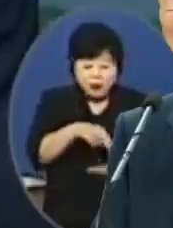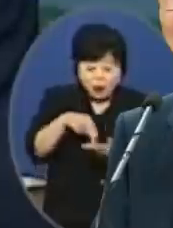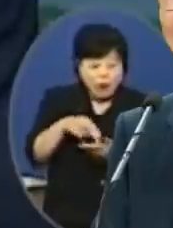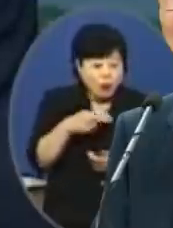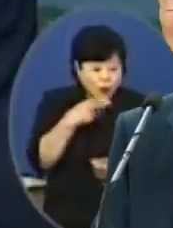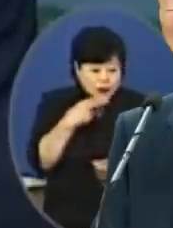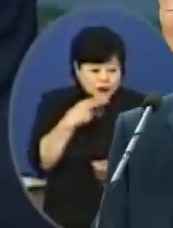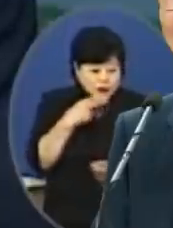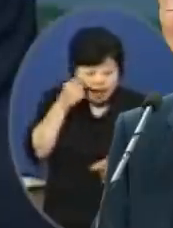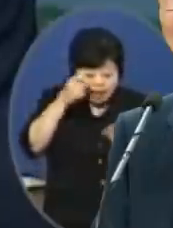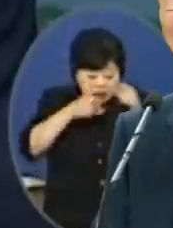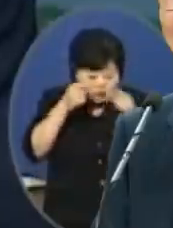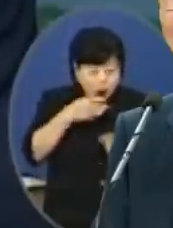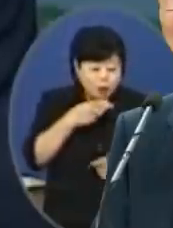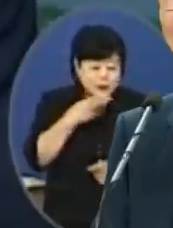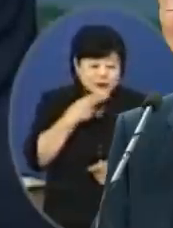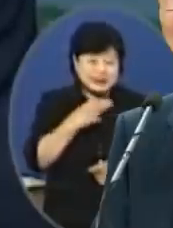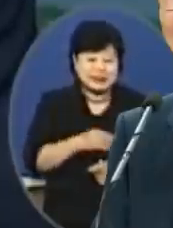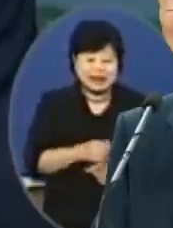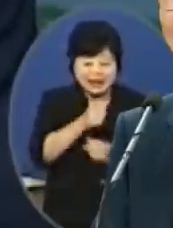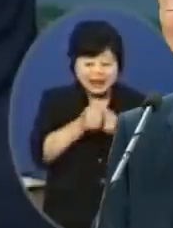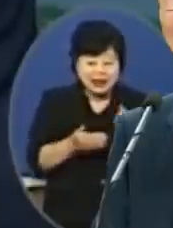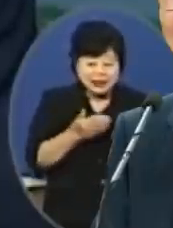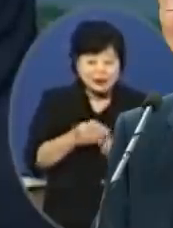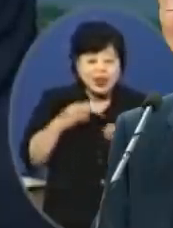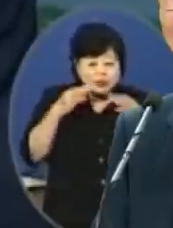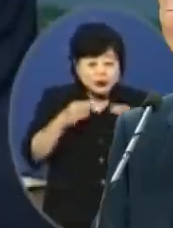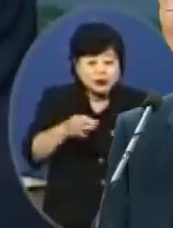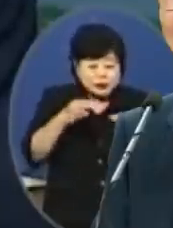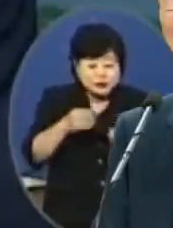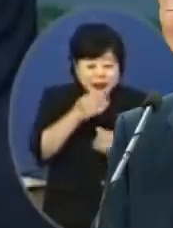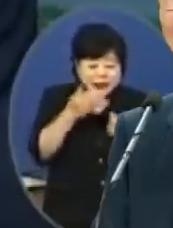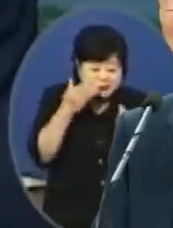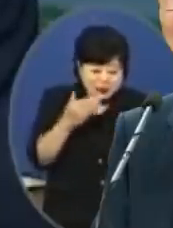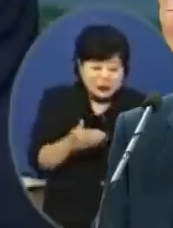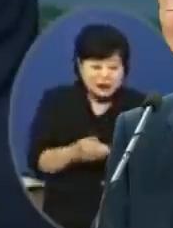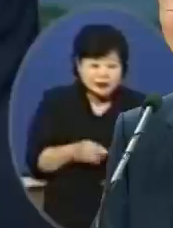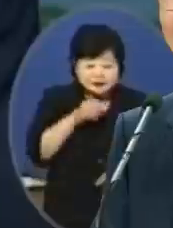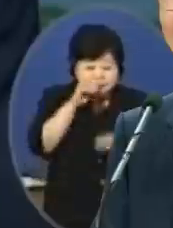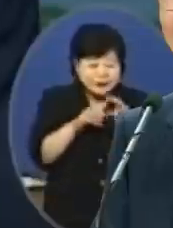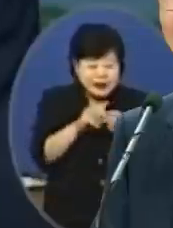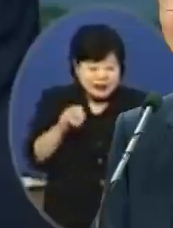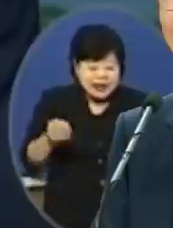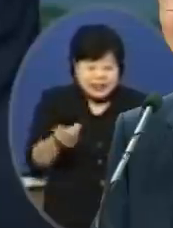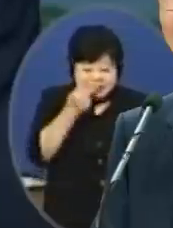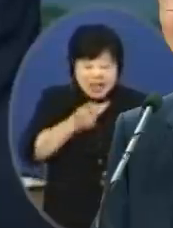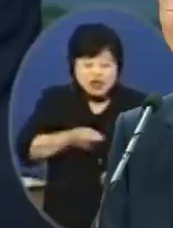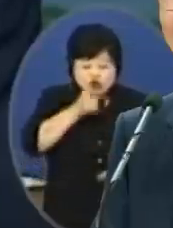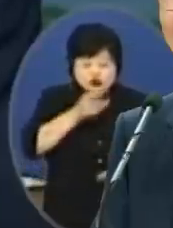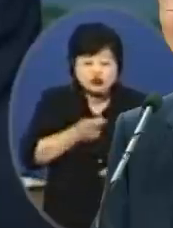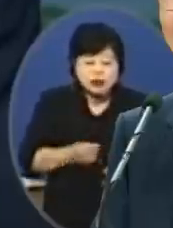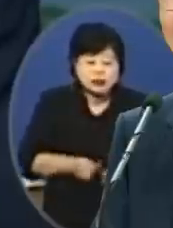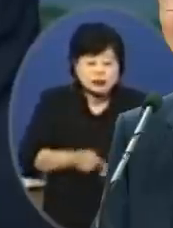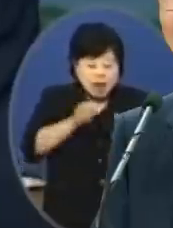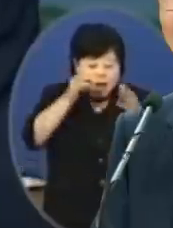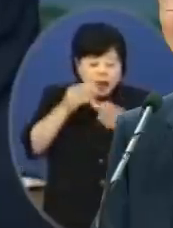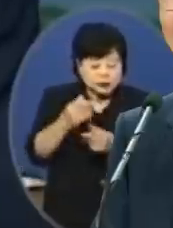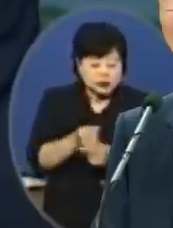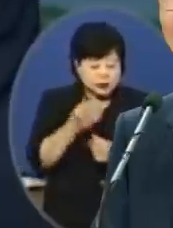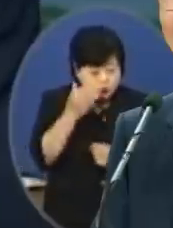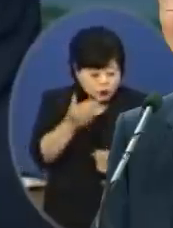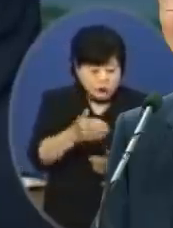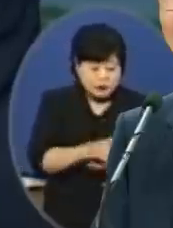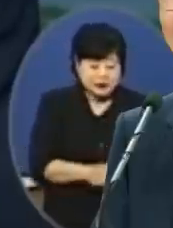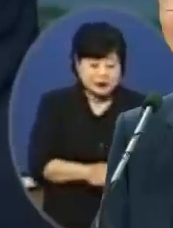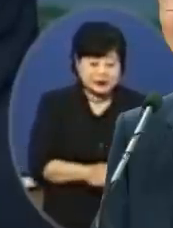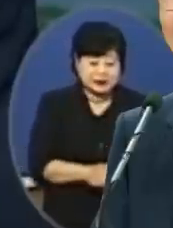않습니다. 슬플 일이 없습니다. 하나님께 부르시려면 하나님께서 메마른 땅에 생수와 같이 붙들어 주시는